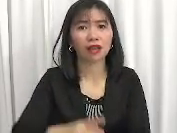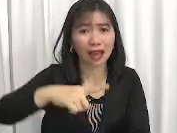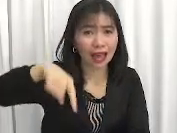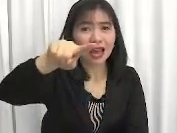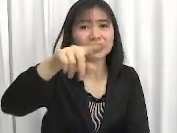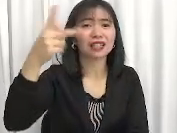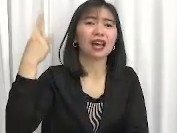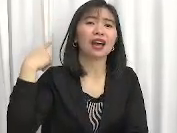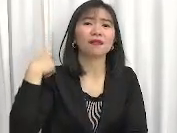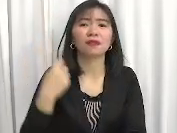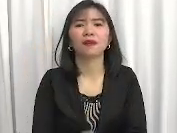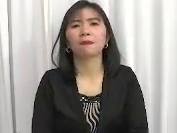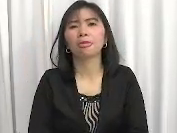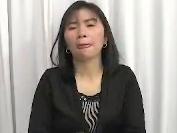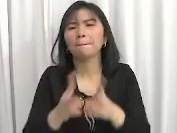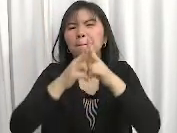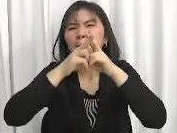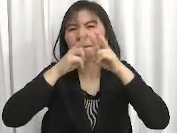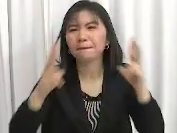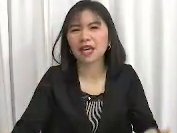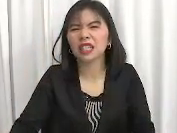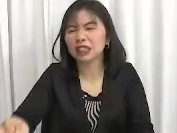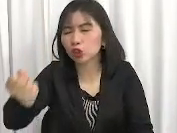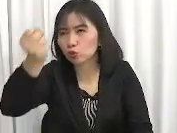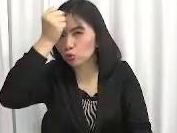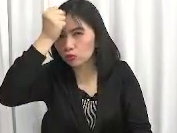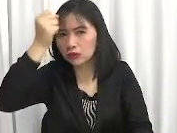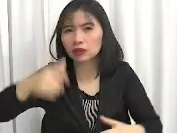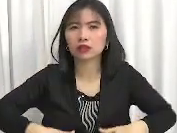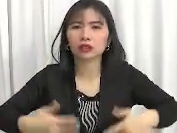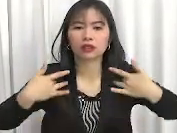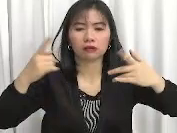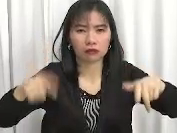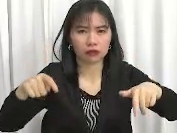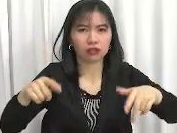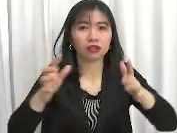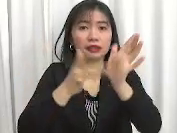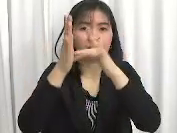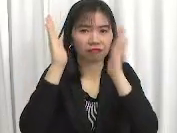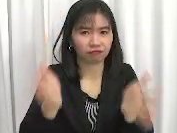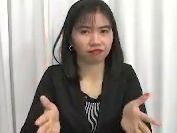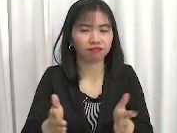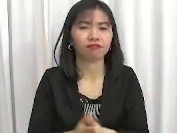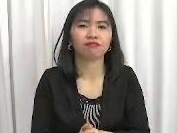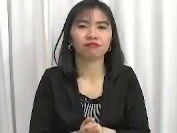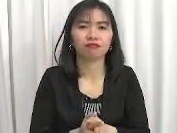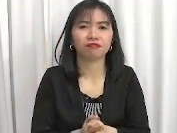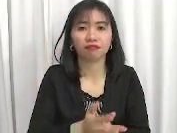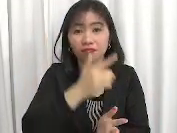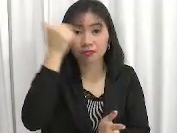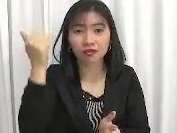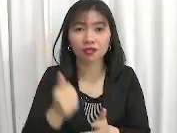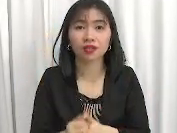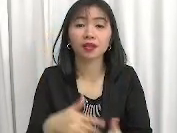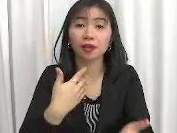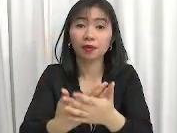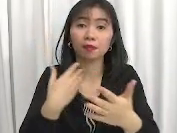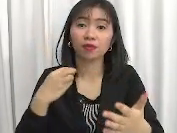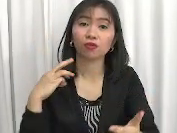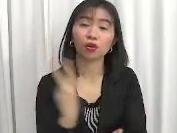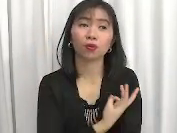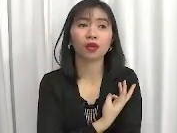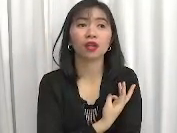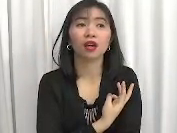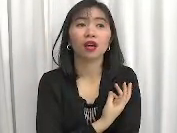ang pinaka-miserable Kristiyano sa ibabaw ng lupang ito. Kasi bago pa nga lang humantong tayo doon